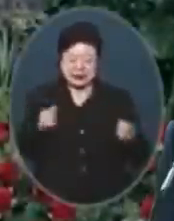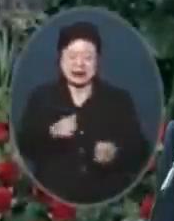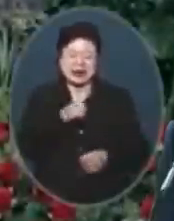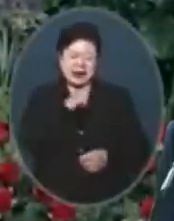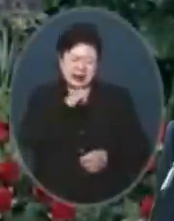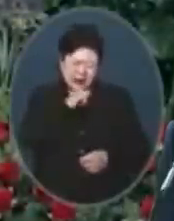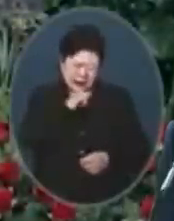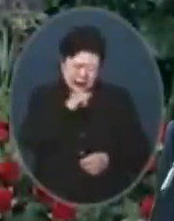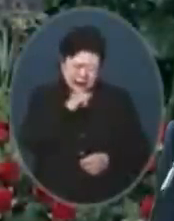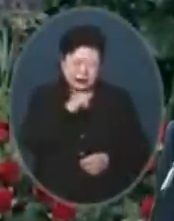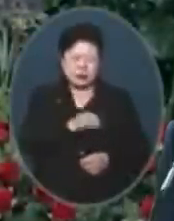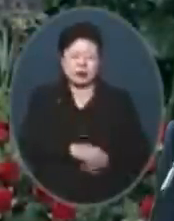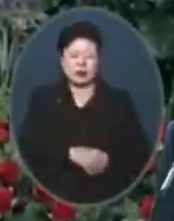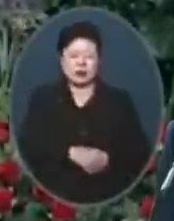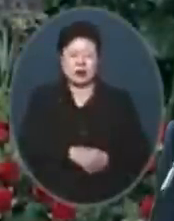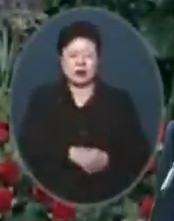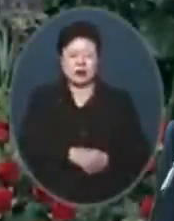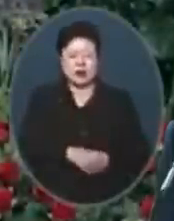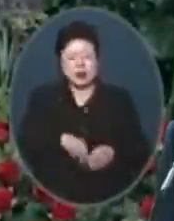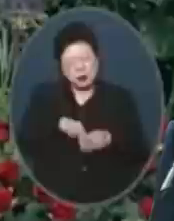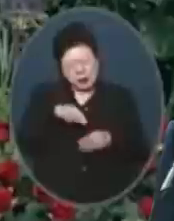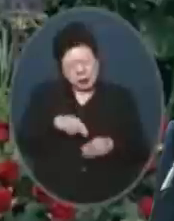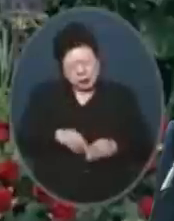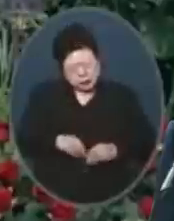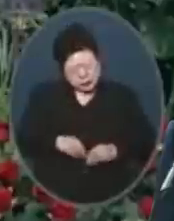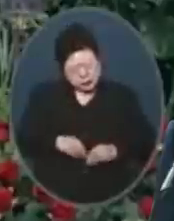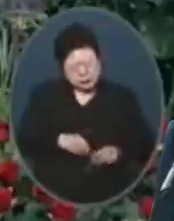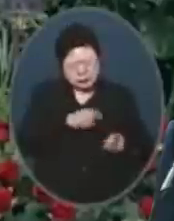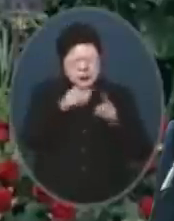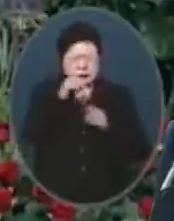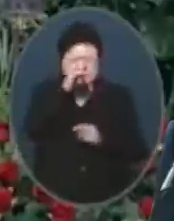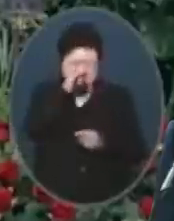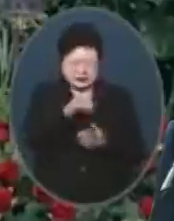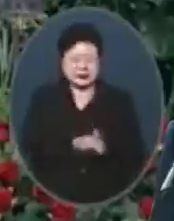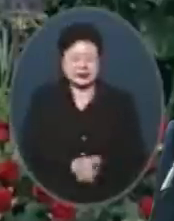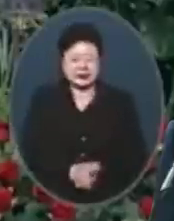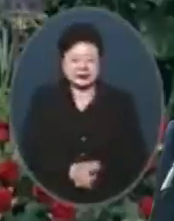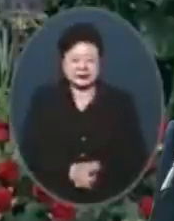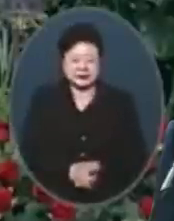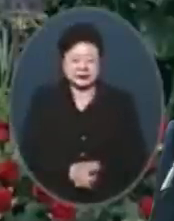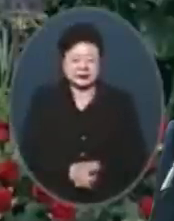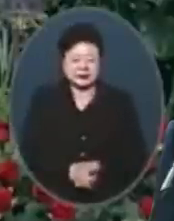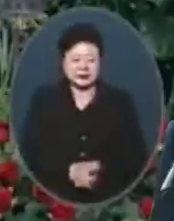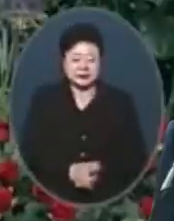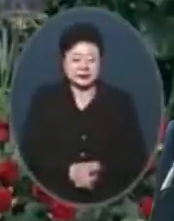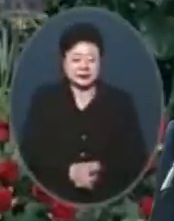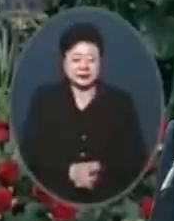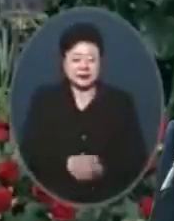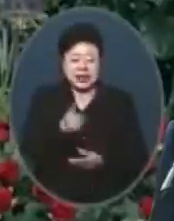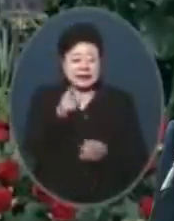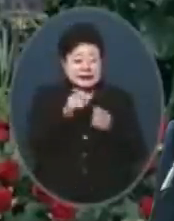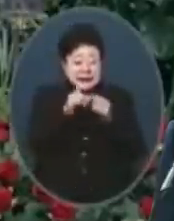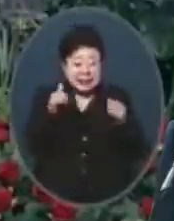가난하고 헐벗고 굶주린 생활을 한 사람이 많았는데 한